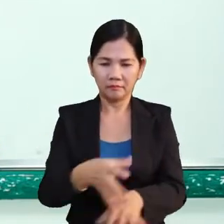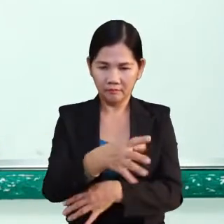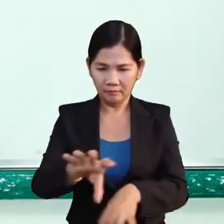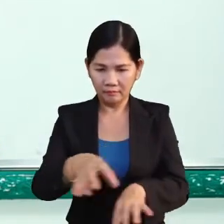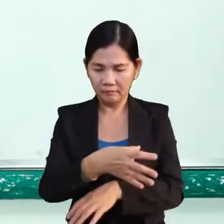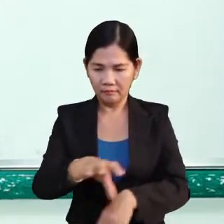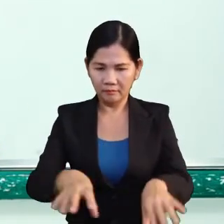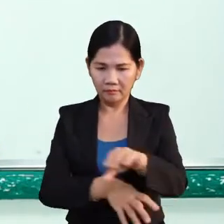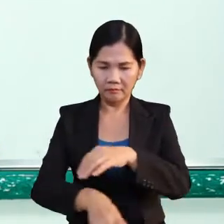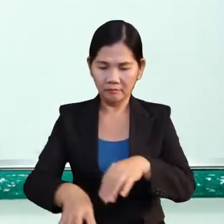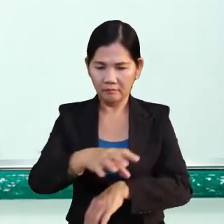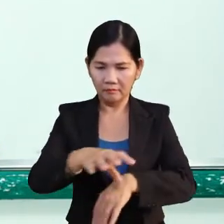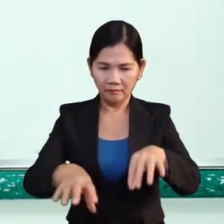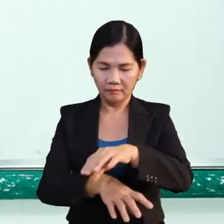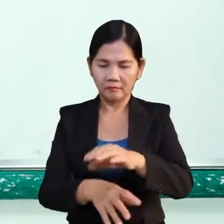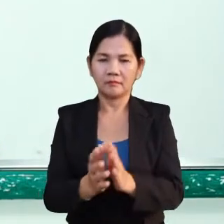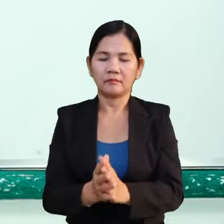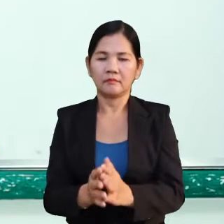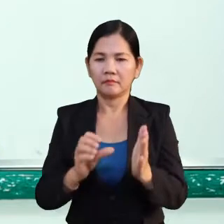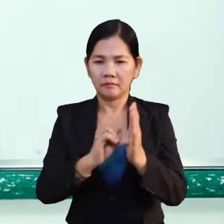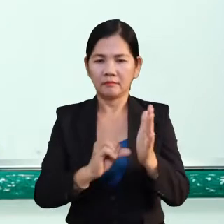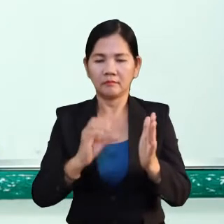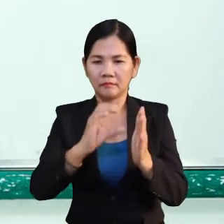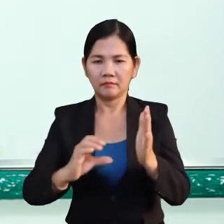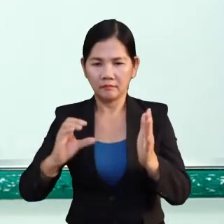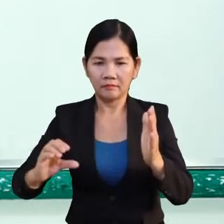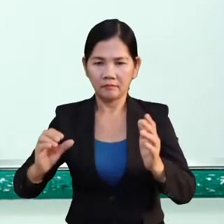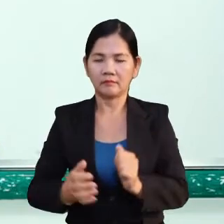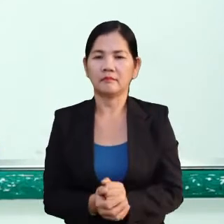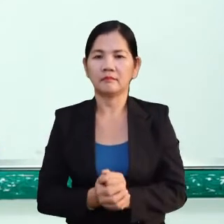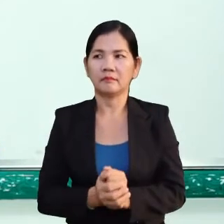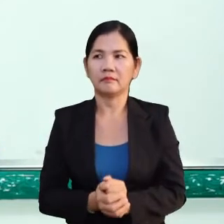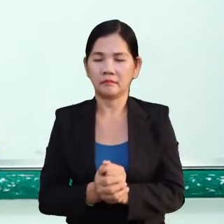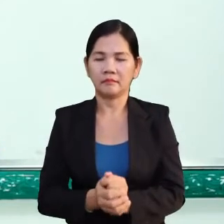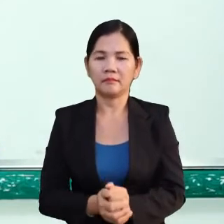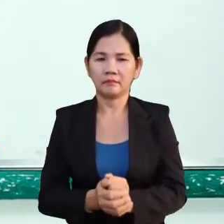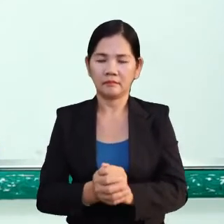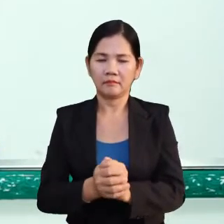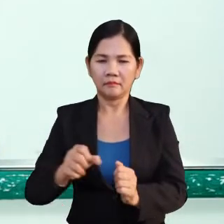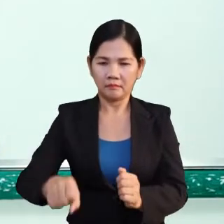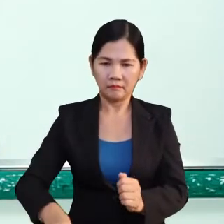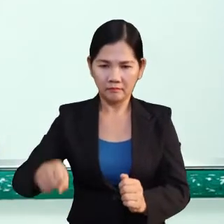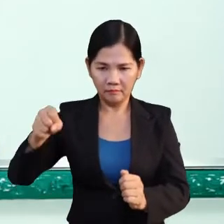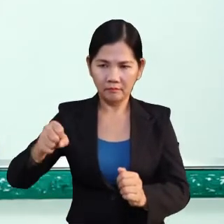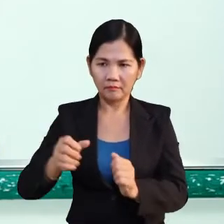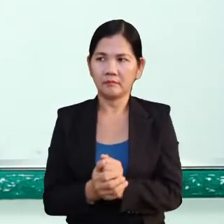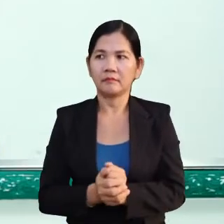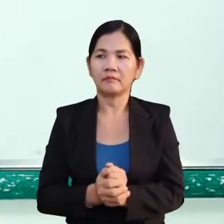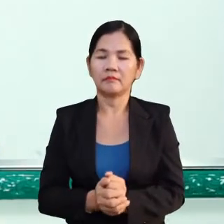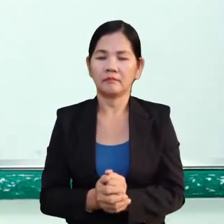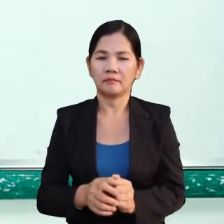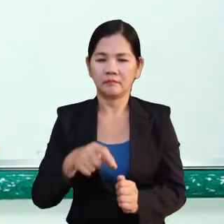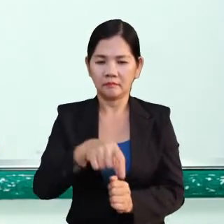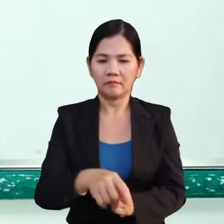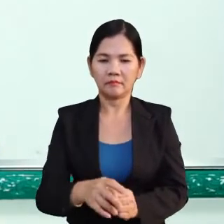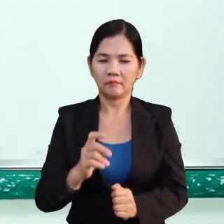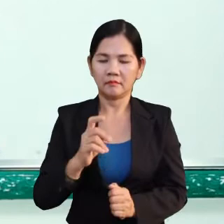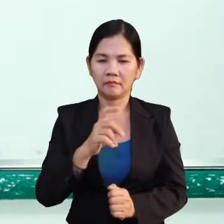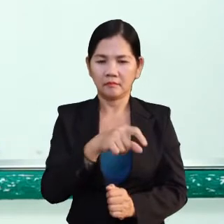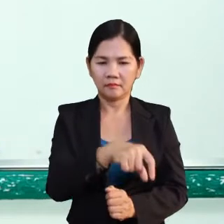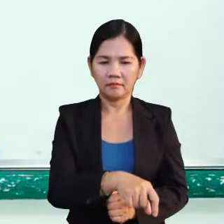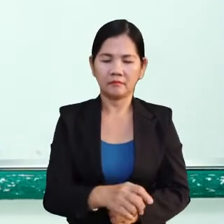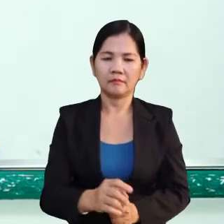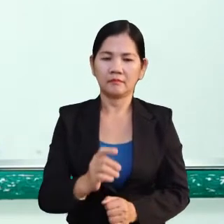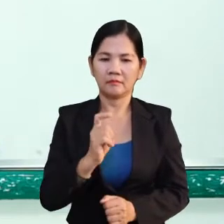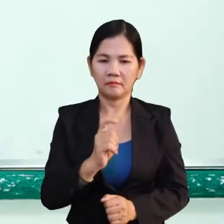ដាក់ជាលំដាប់លំលំដោយចាឥឡូវកូនចាប់ផ្ដើមយកក្តារឈ្នួនហើយបងលេខដាក់អក្សរកខកខផងកូន